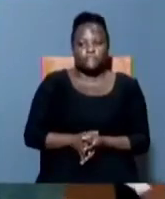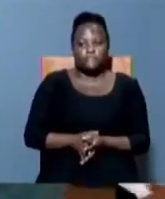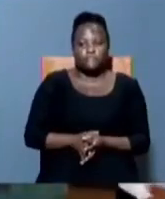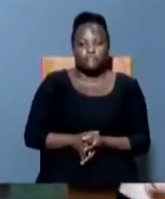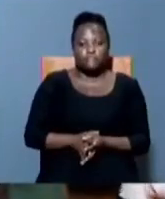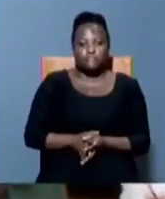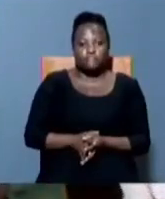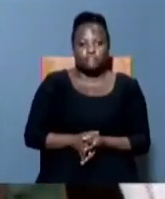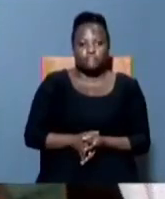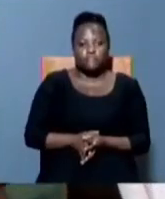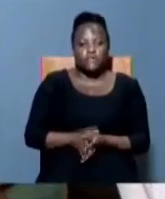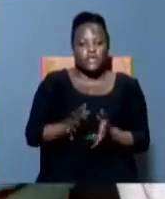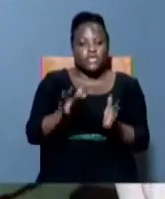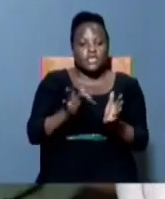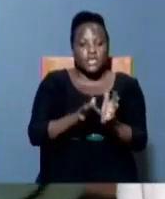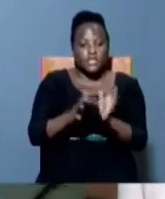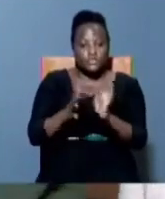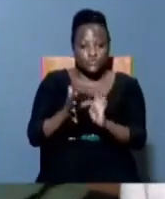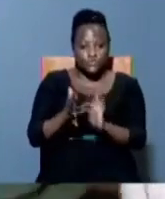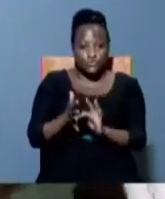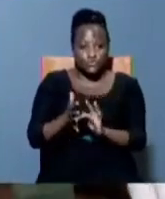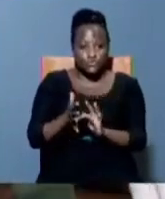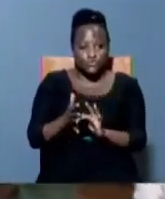Amerika. Lakini Yesu